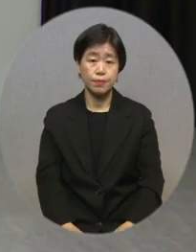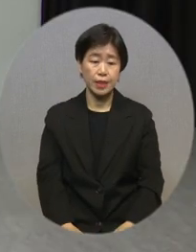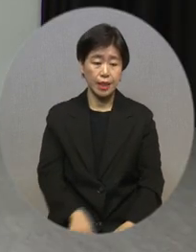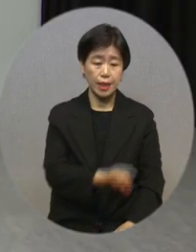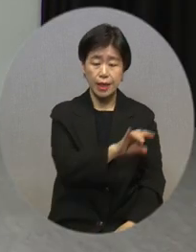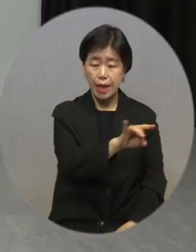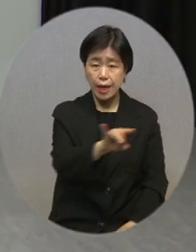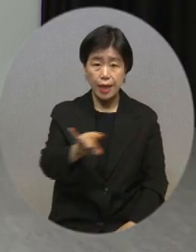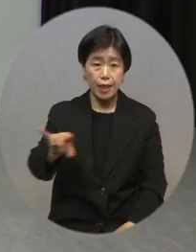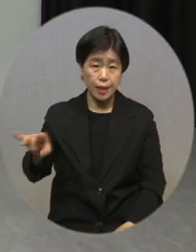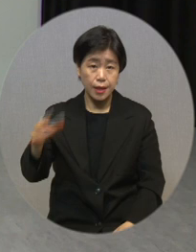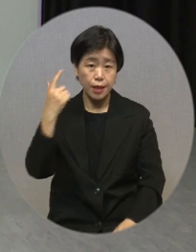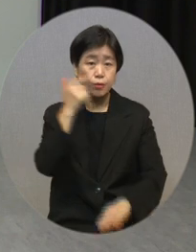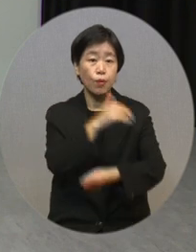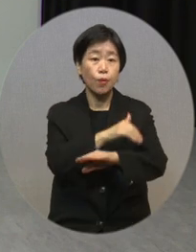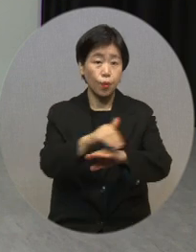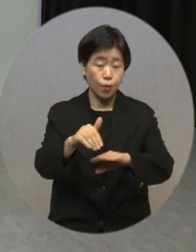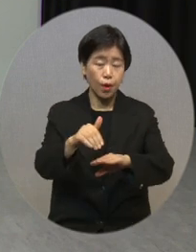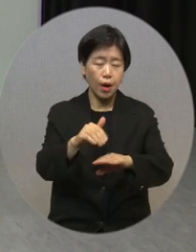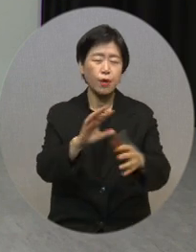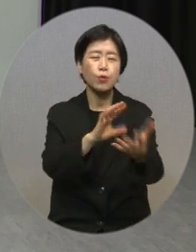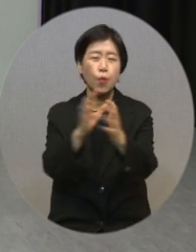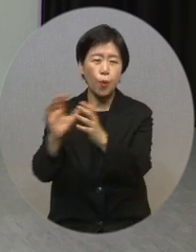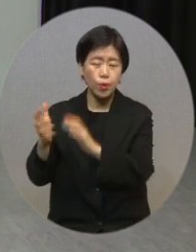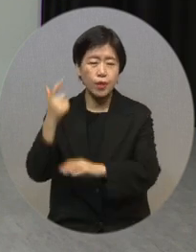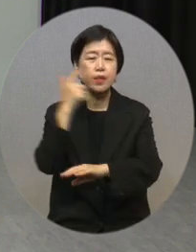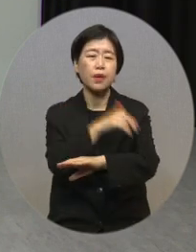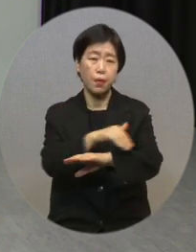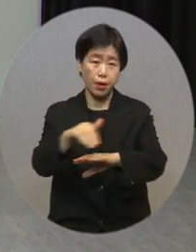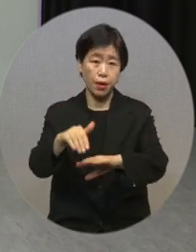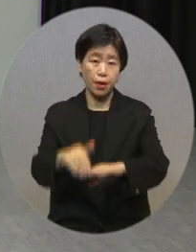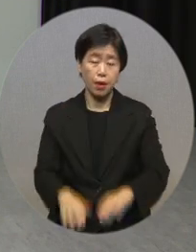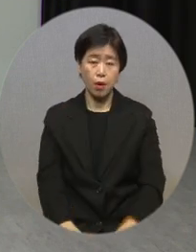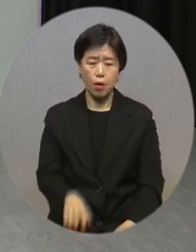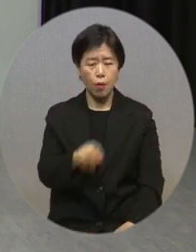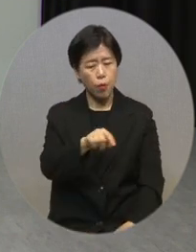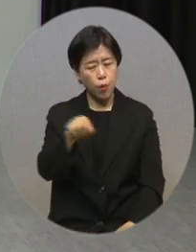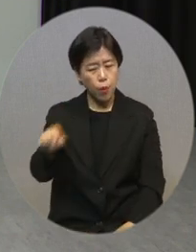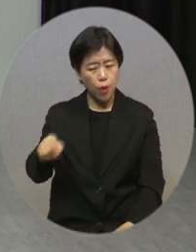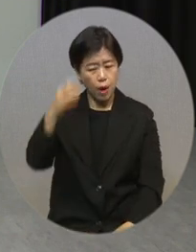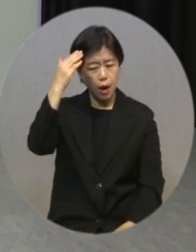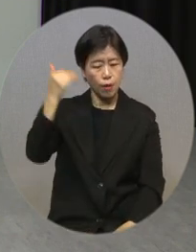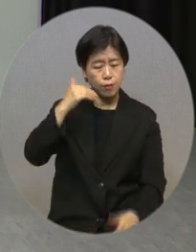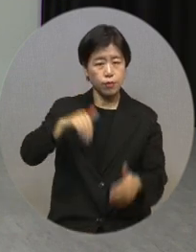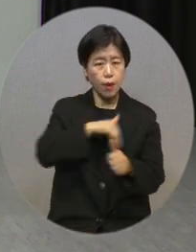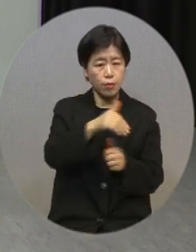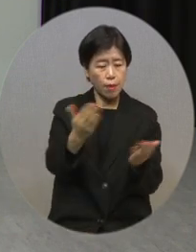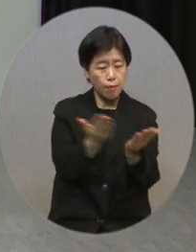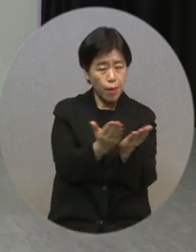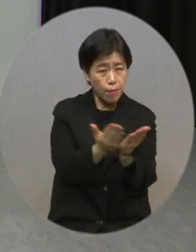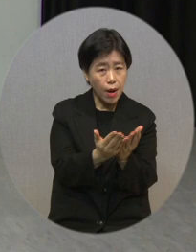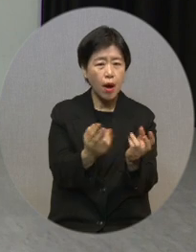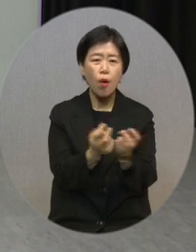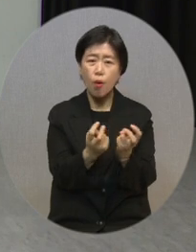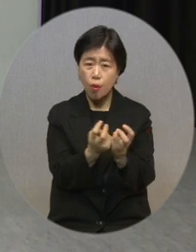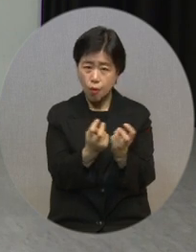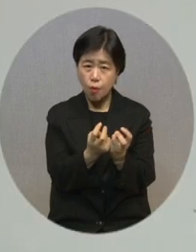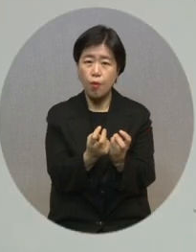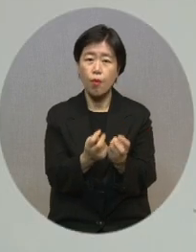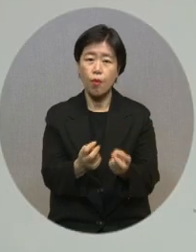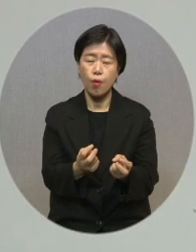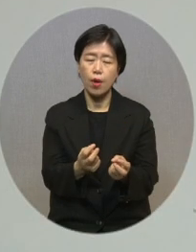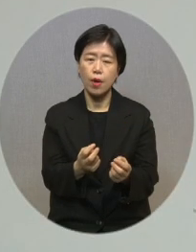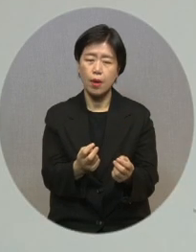하나하나 논의를 해 나가면서 우리 그 나라의 조건에 맞는 노동시장 이중구조 개선과